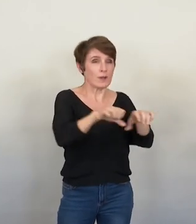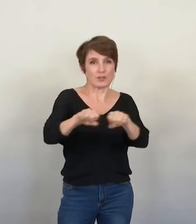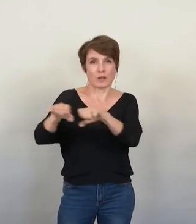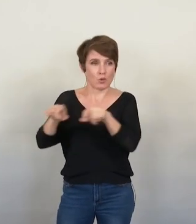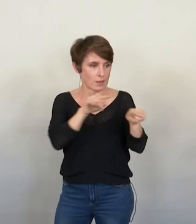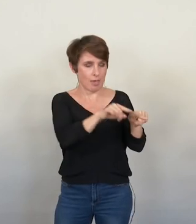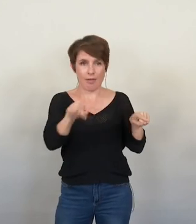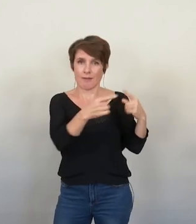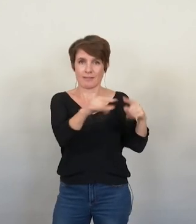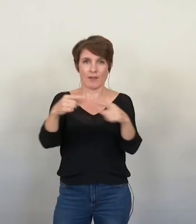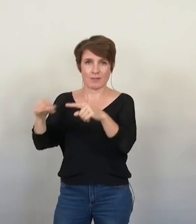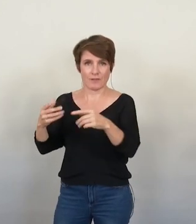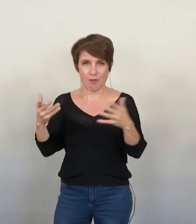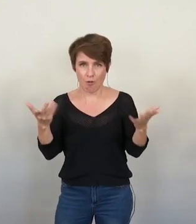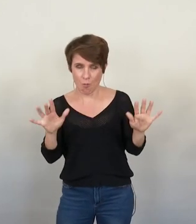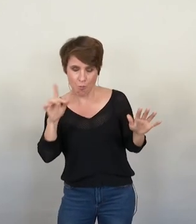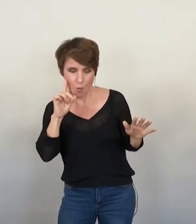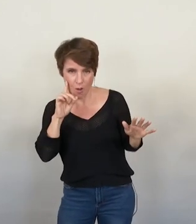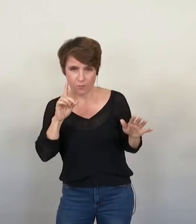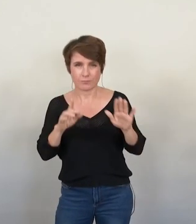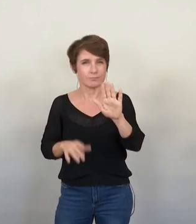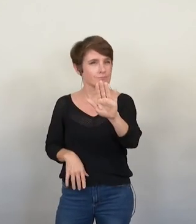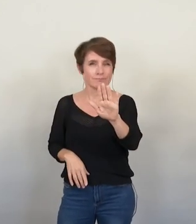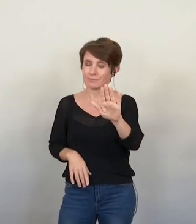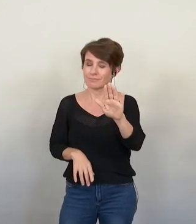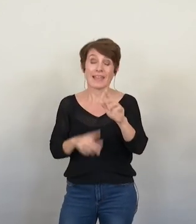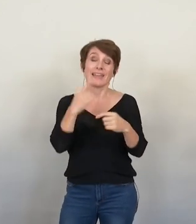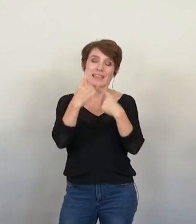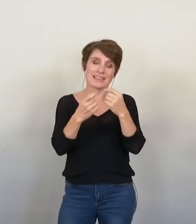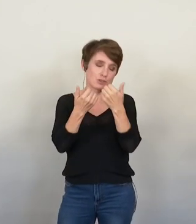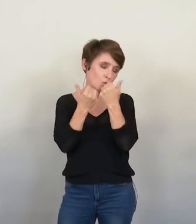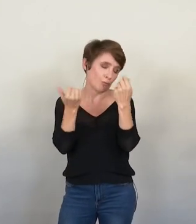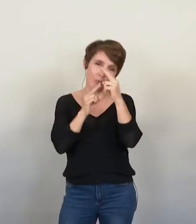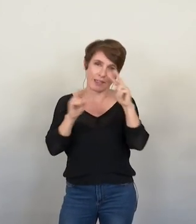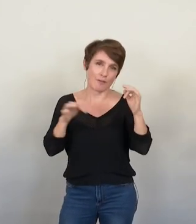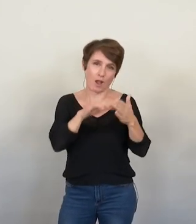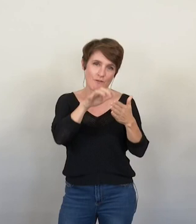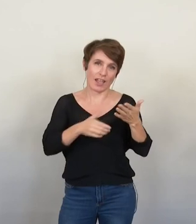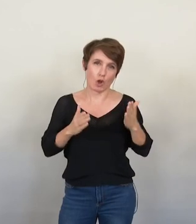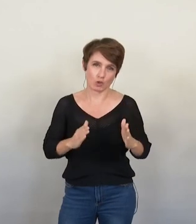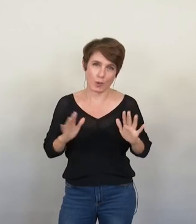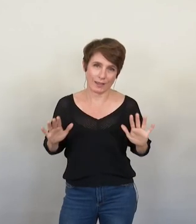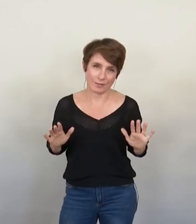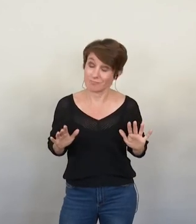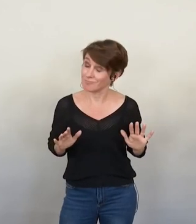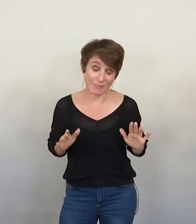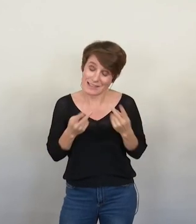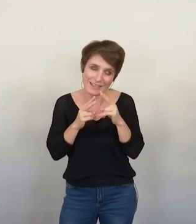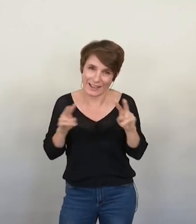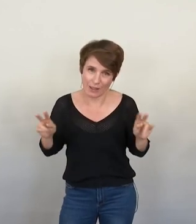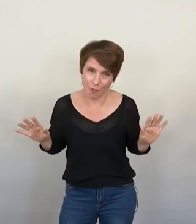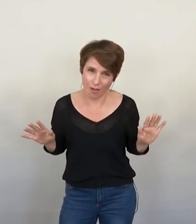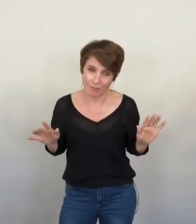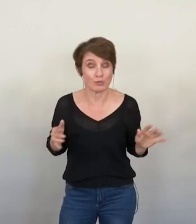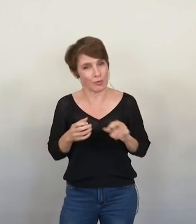ne relèvent pas du rendu acte et ben non ces questions ne relèvent pas du rendu acte et donc je ne vous réponds pas sur ces